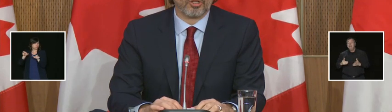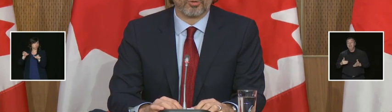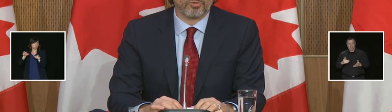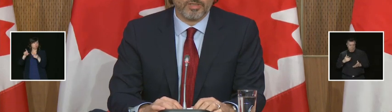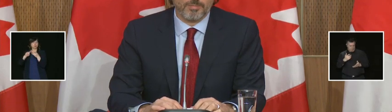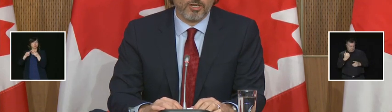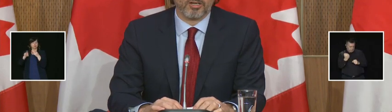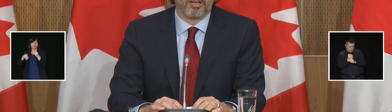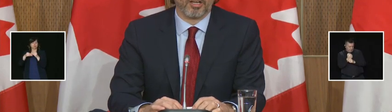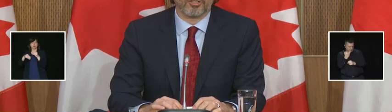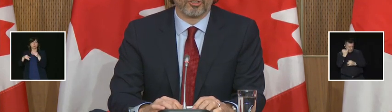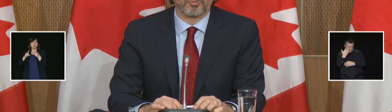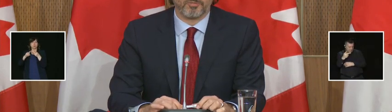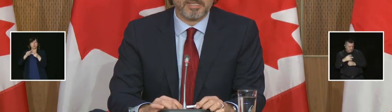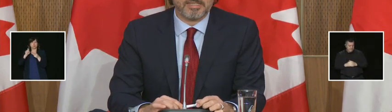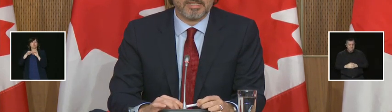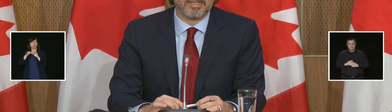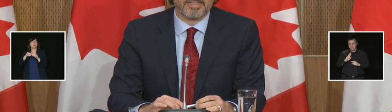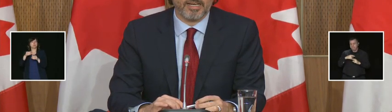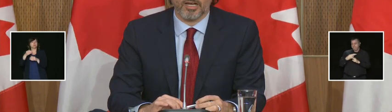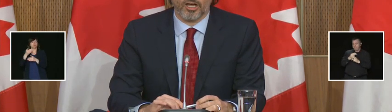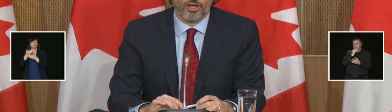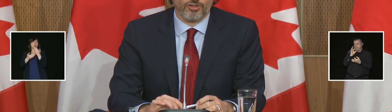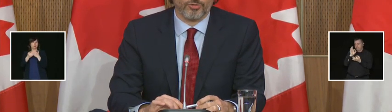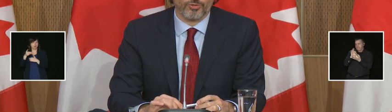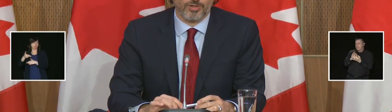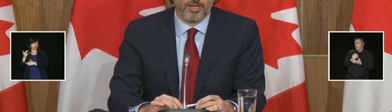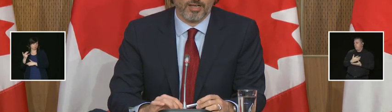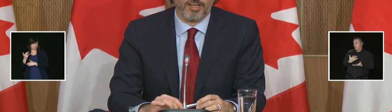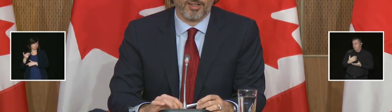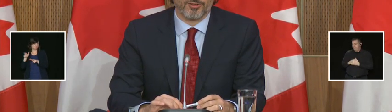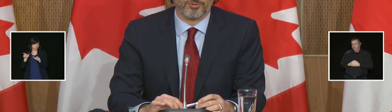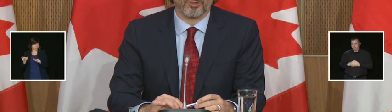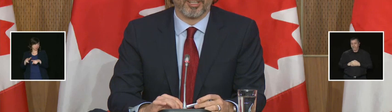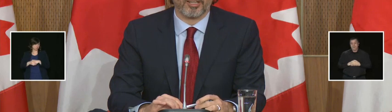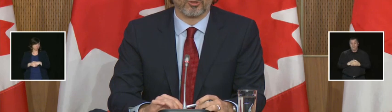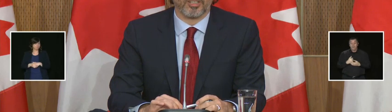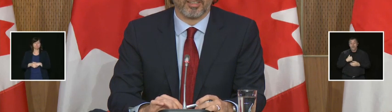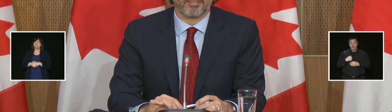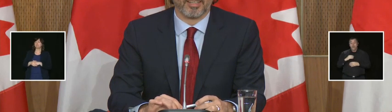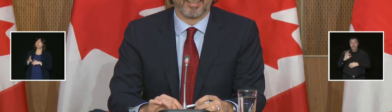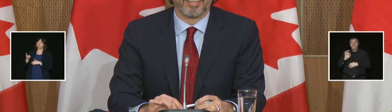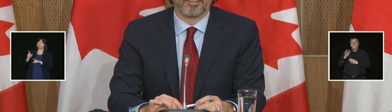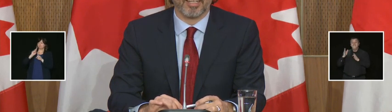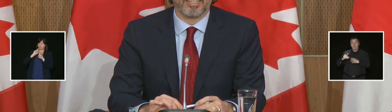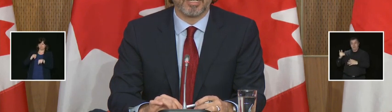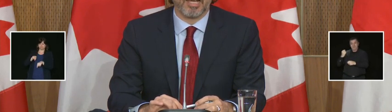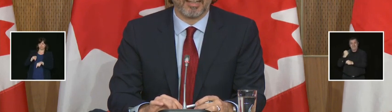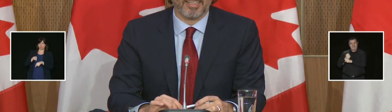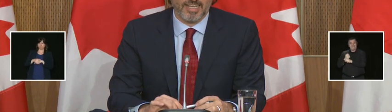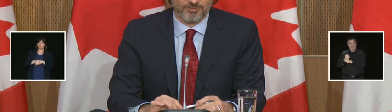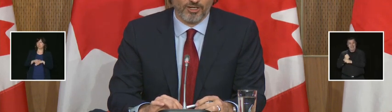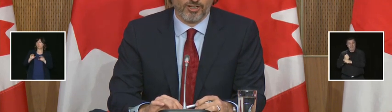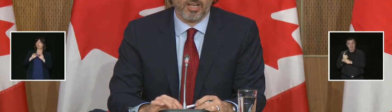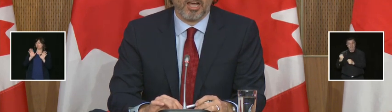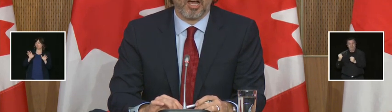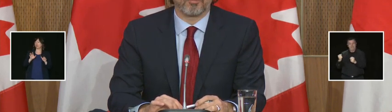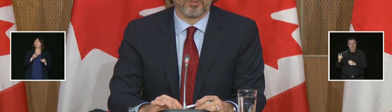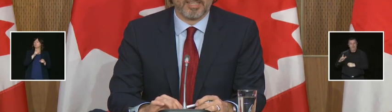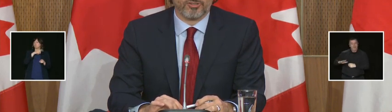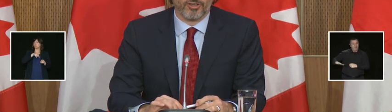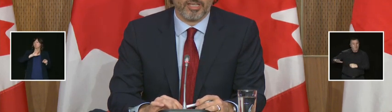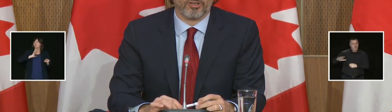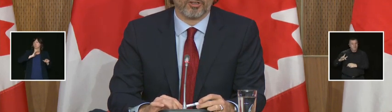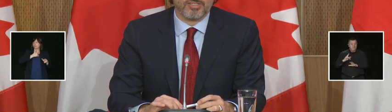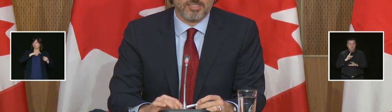tout d'abord juste pour préciser lina nous nous fonctionnaires sont en train de travailler très fort a